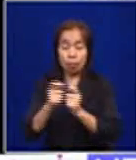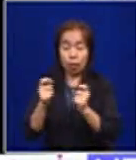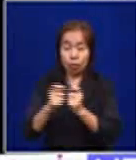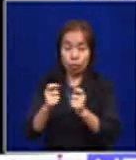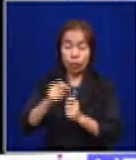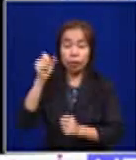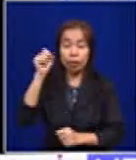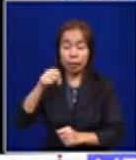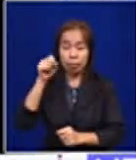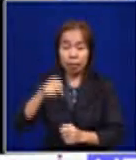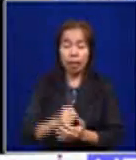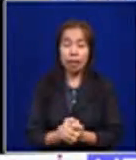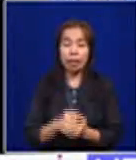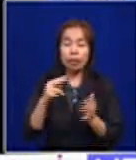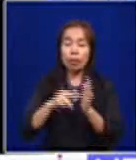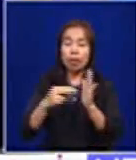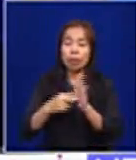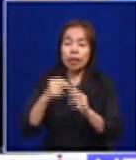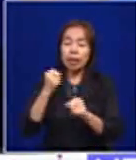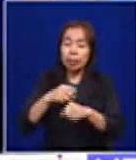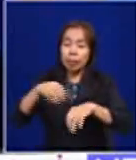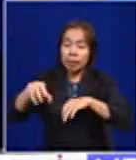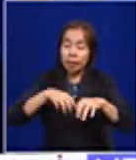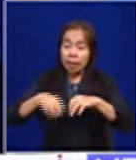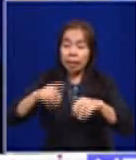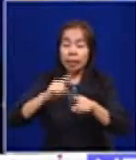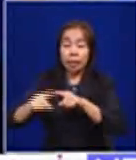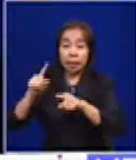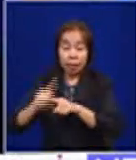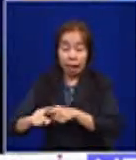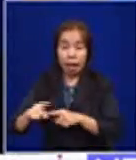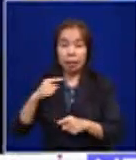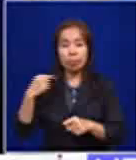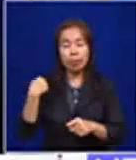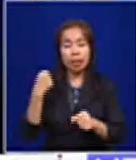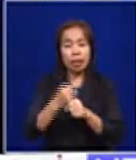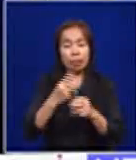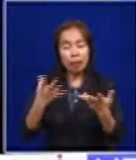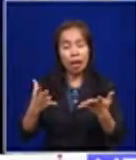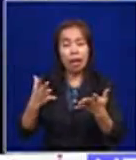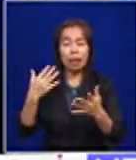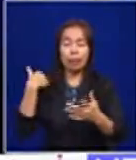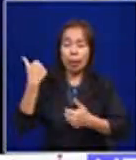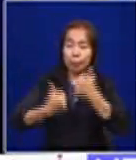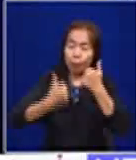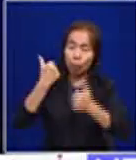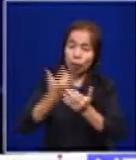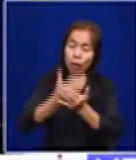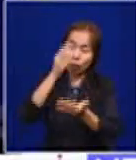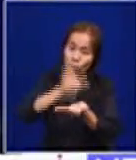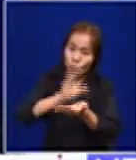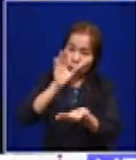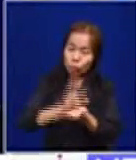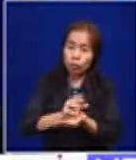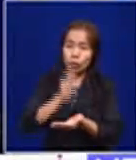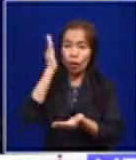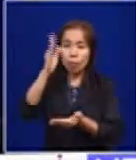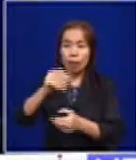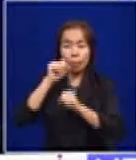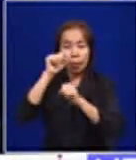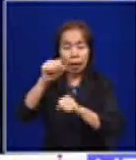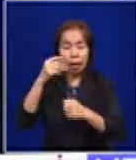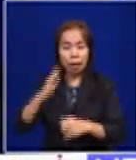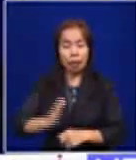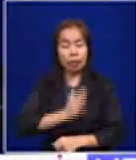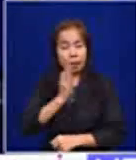ดตามและสนับสนุนการดำเนินงานจะมีการจัดการประกวดกองทุนหมู่บ้านเพื่อประกาศเกียรติคุณกองทุนห